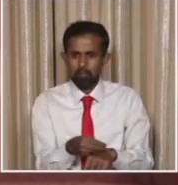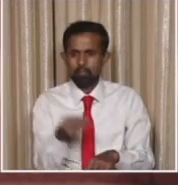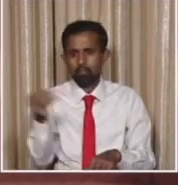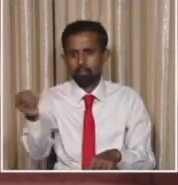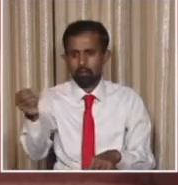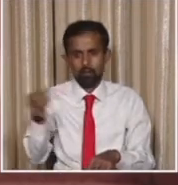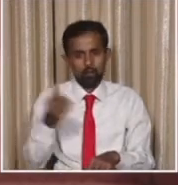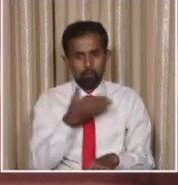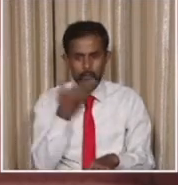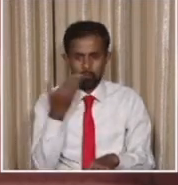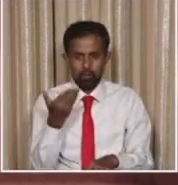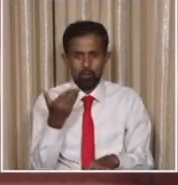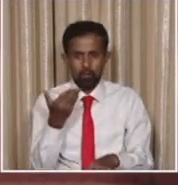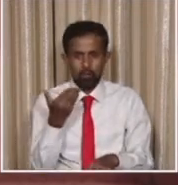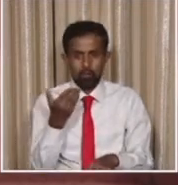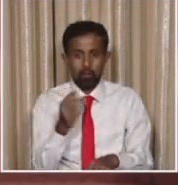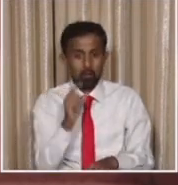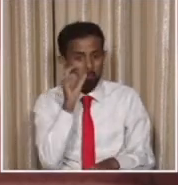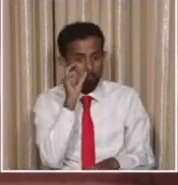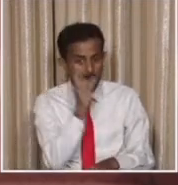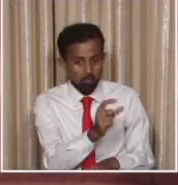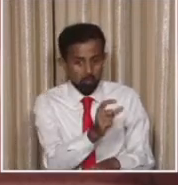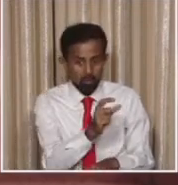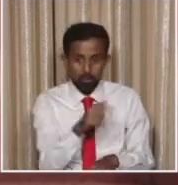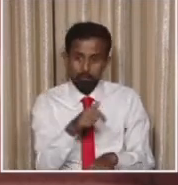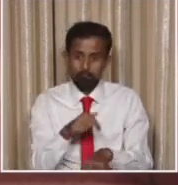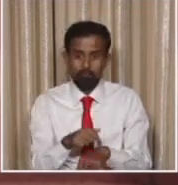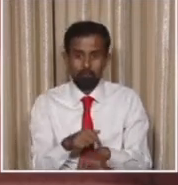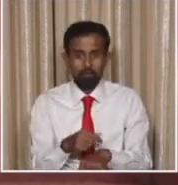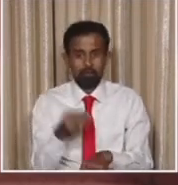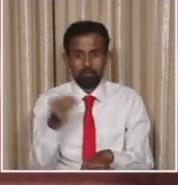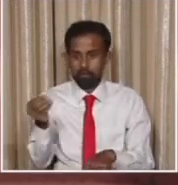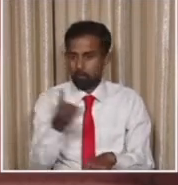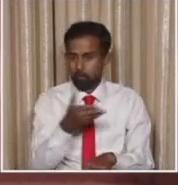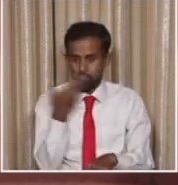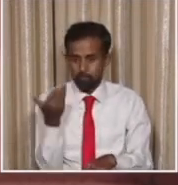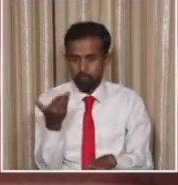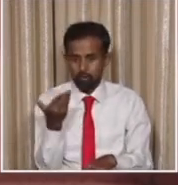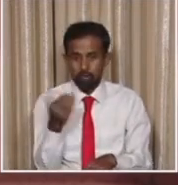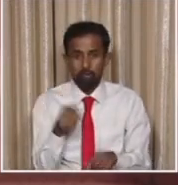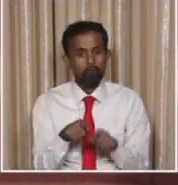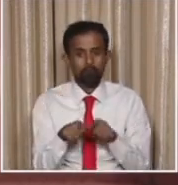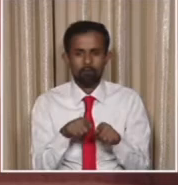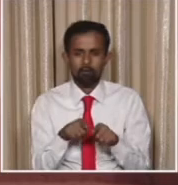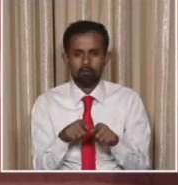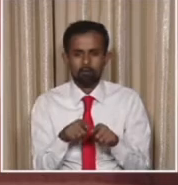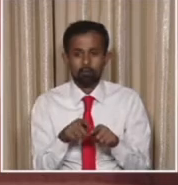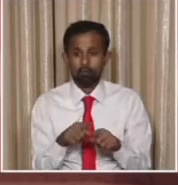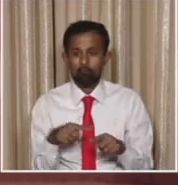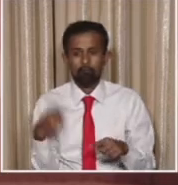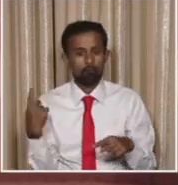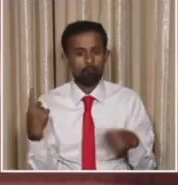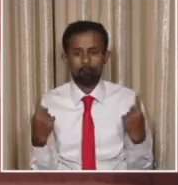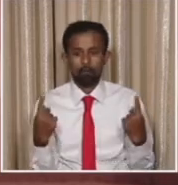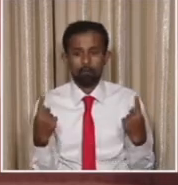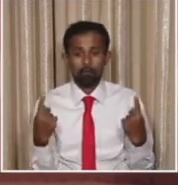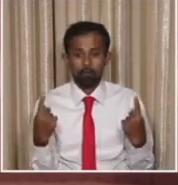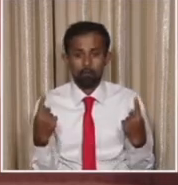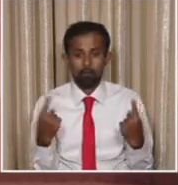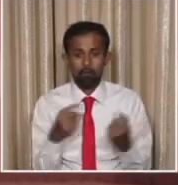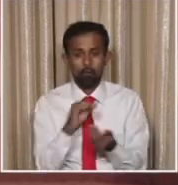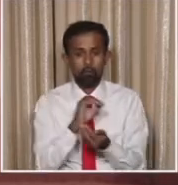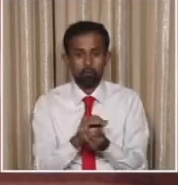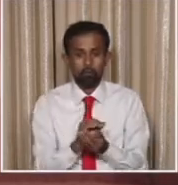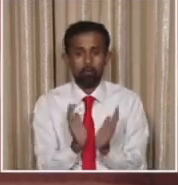දීමක් කරන්න පුළුවන් නරඹන්න අවස්ථාවක් ලබා දෙන්න පුළුවන් ඒ වගේ දේවල් ඇරෙන්නේ කිසි වෙලාවක